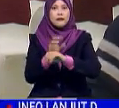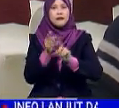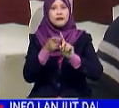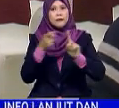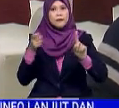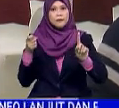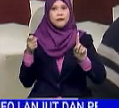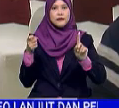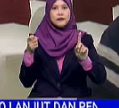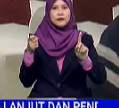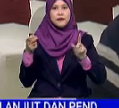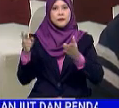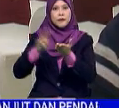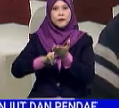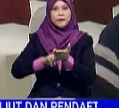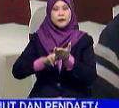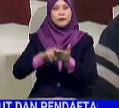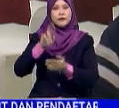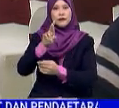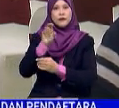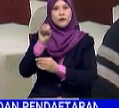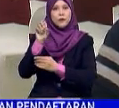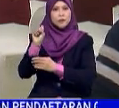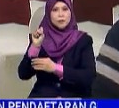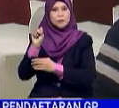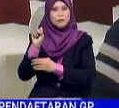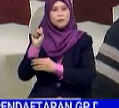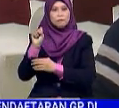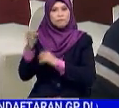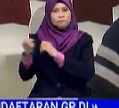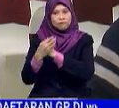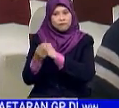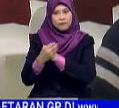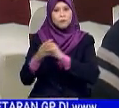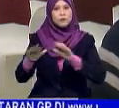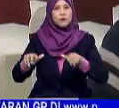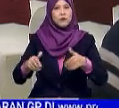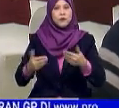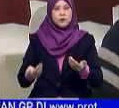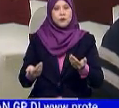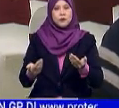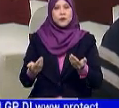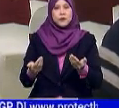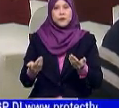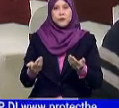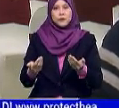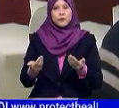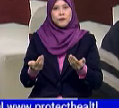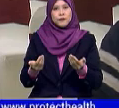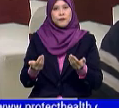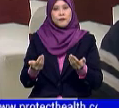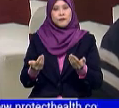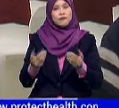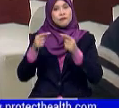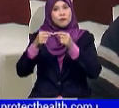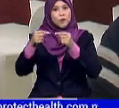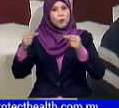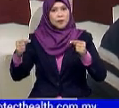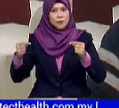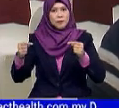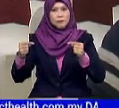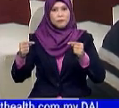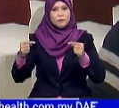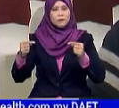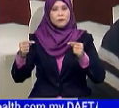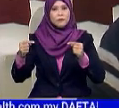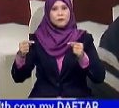daripada pendaftar pertubuhan sendiri ROS untuk melihat bagaimanakah apakah keputusan